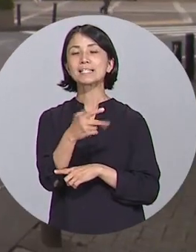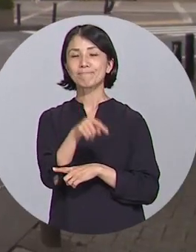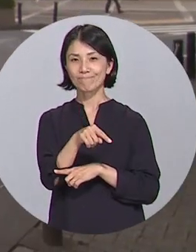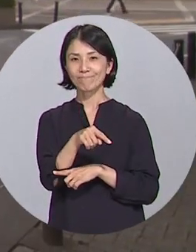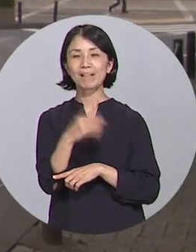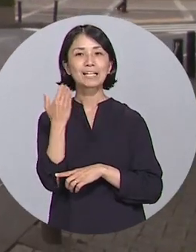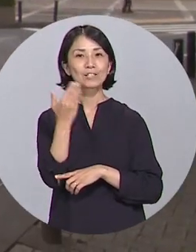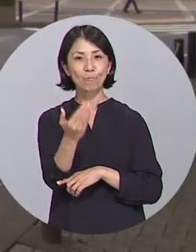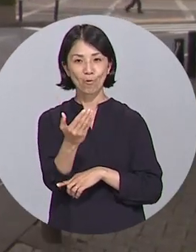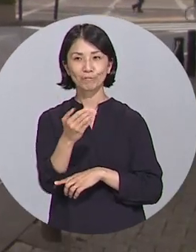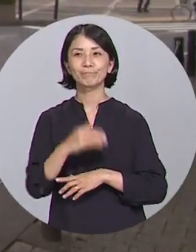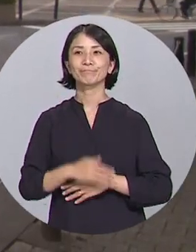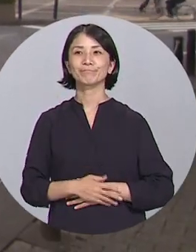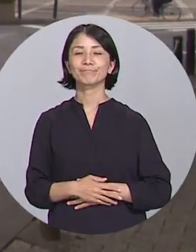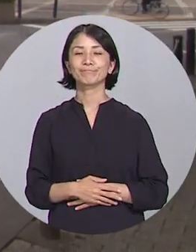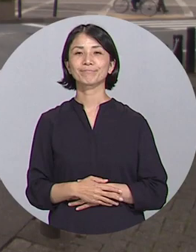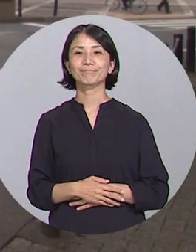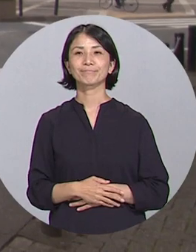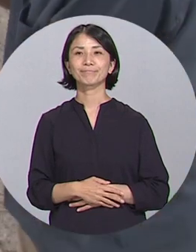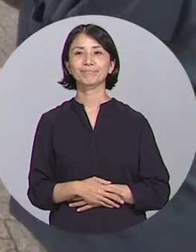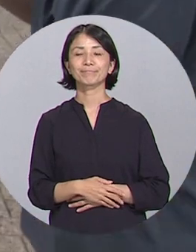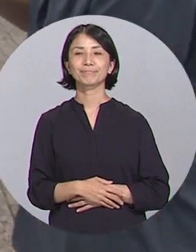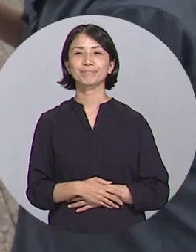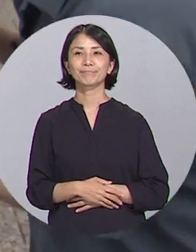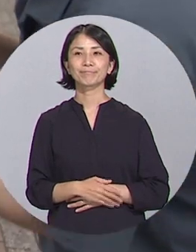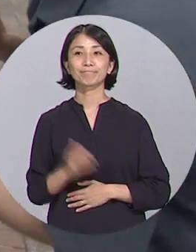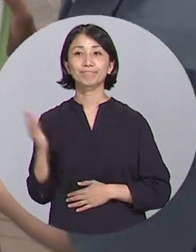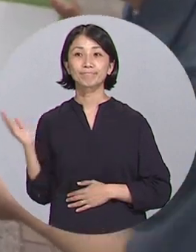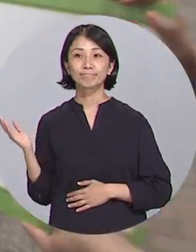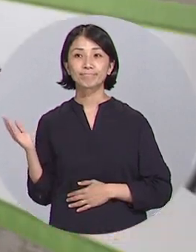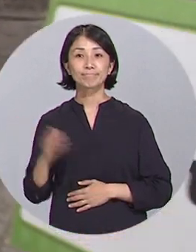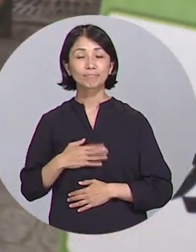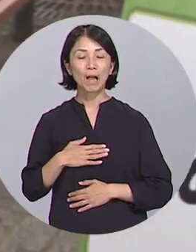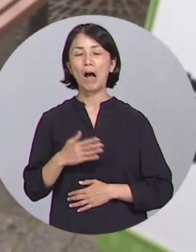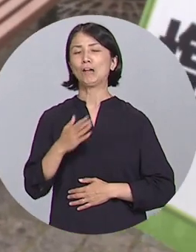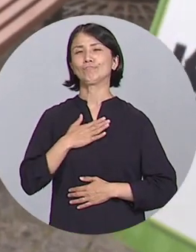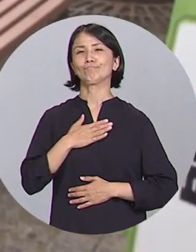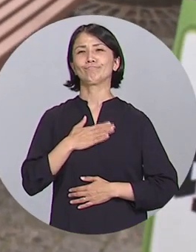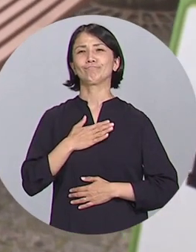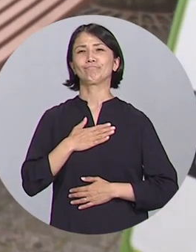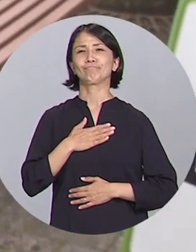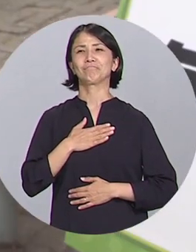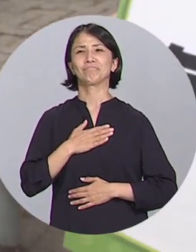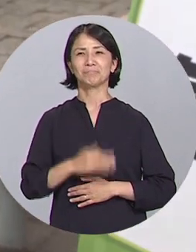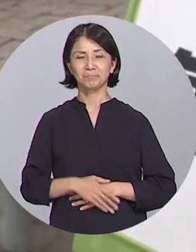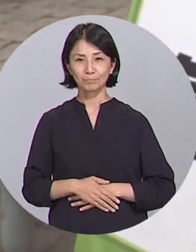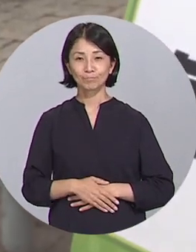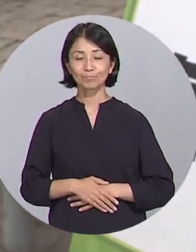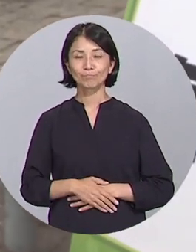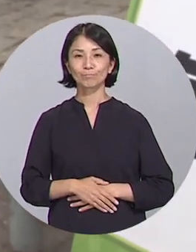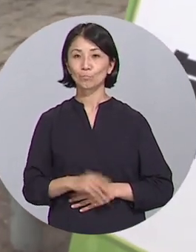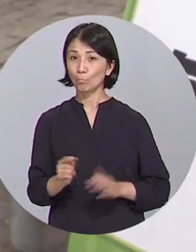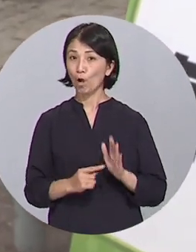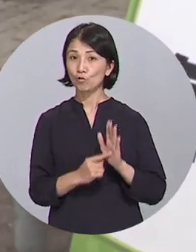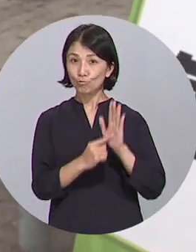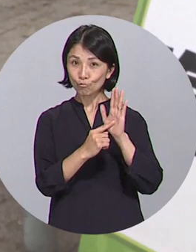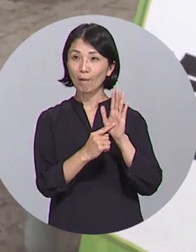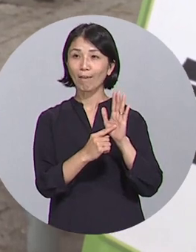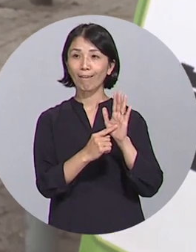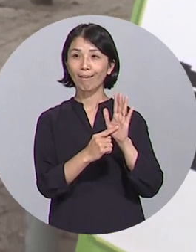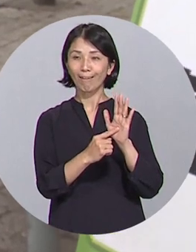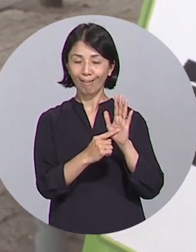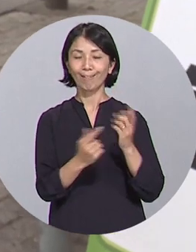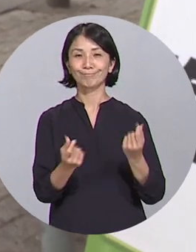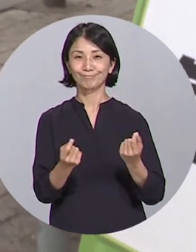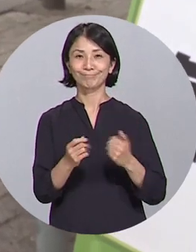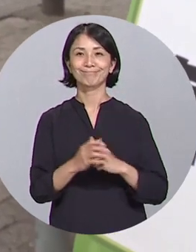を投げかけてみました。 塩あんびんって、 知ってます。 聞いたことあります？ ちょっと有名